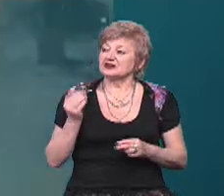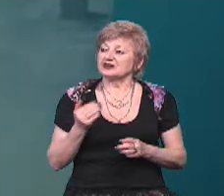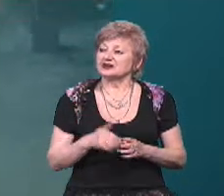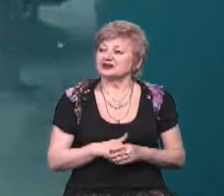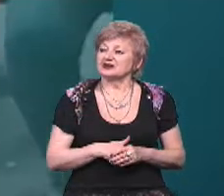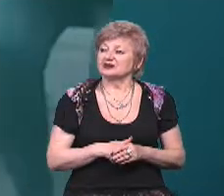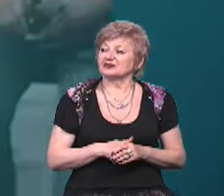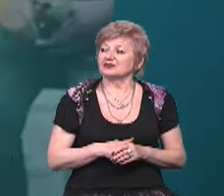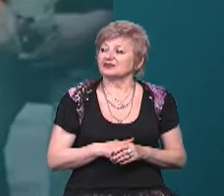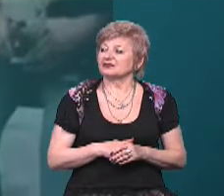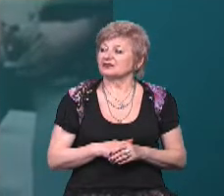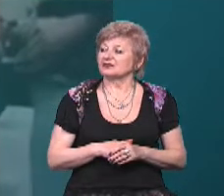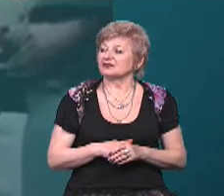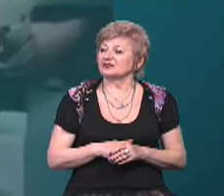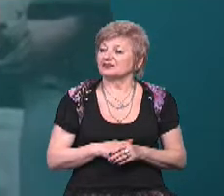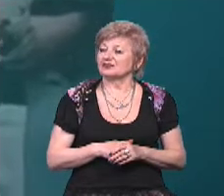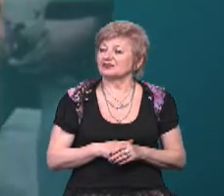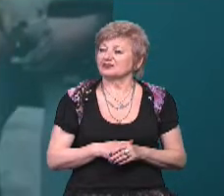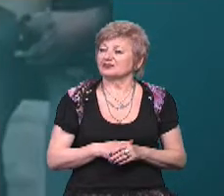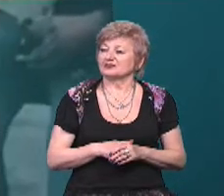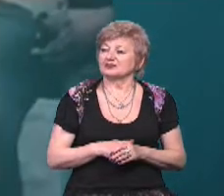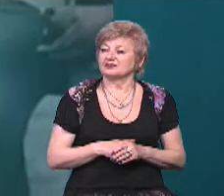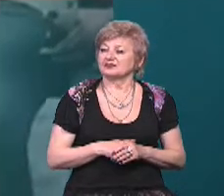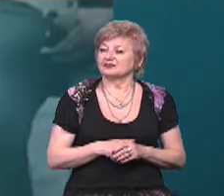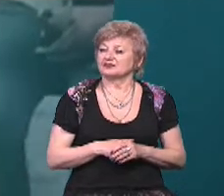його в ефір.